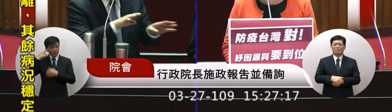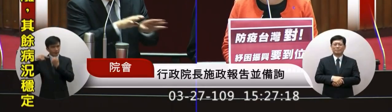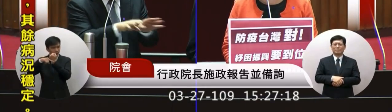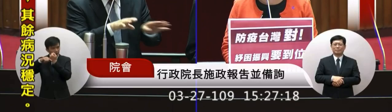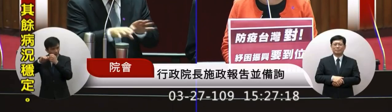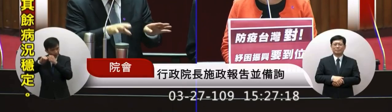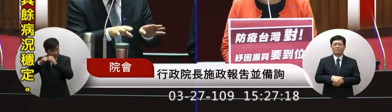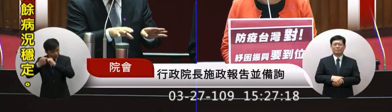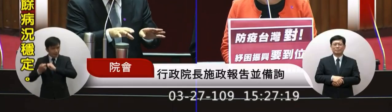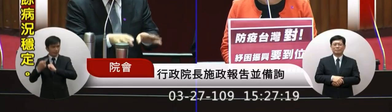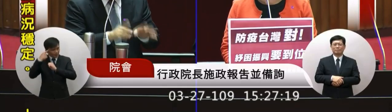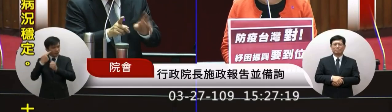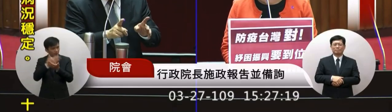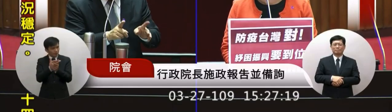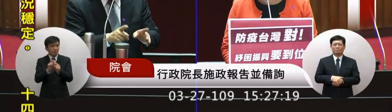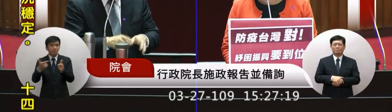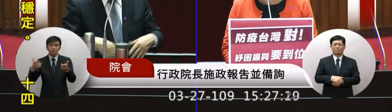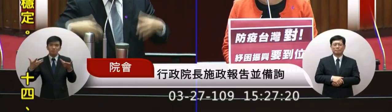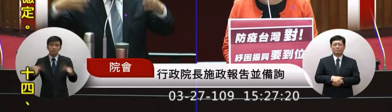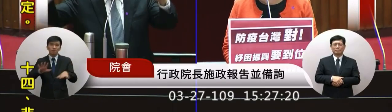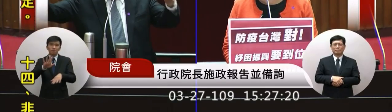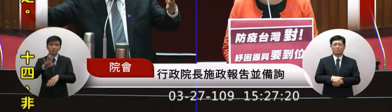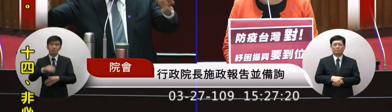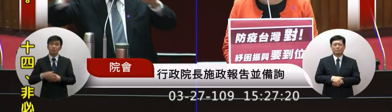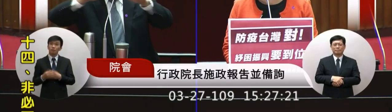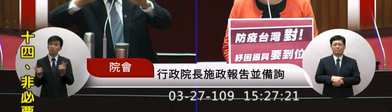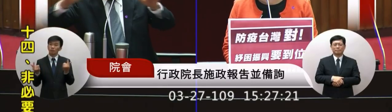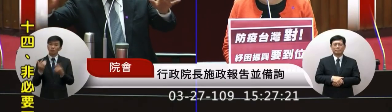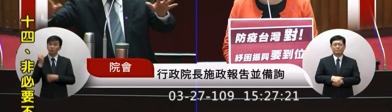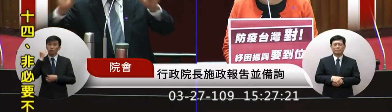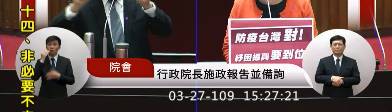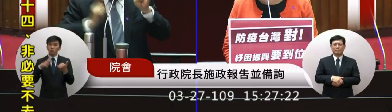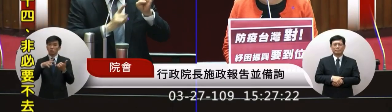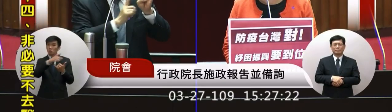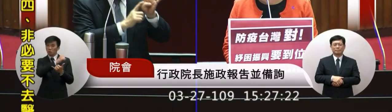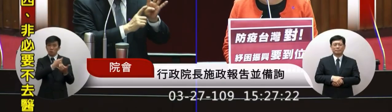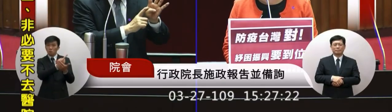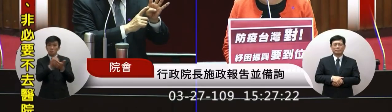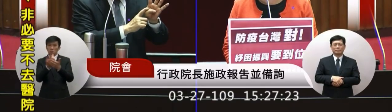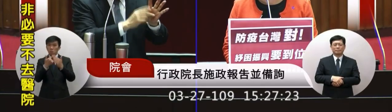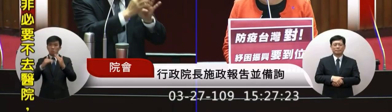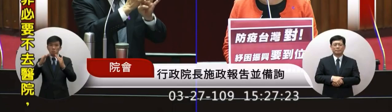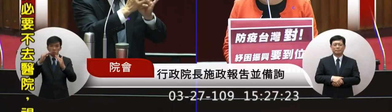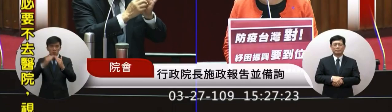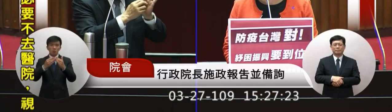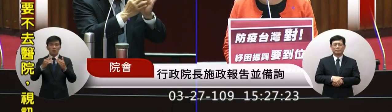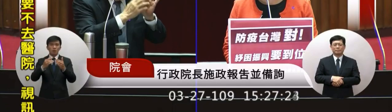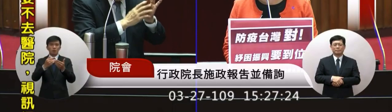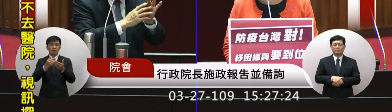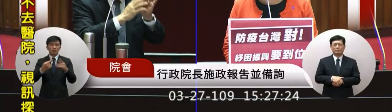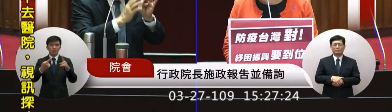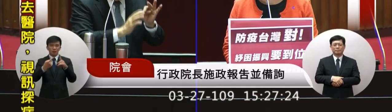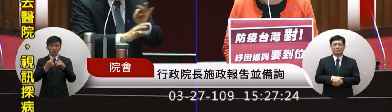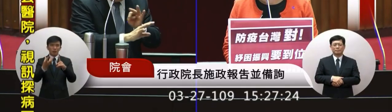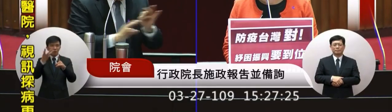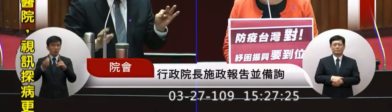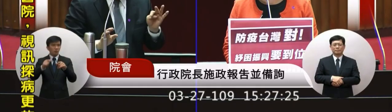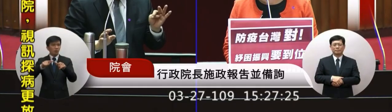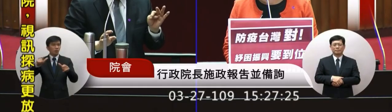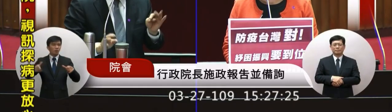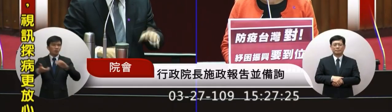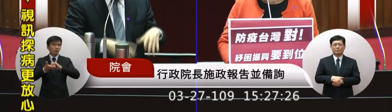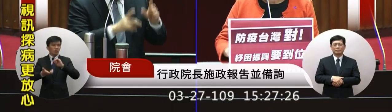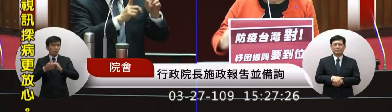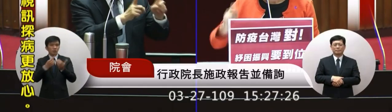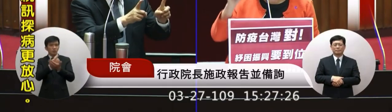都测量足侪种诶，就是比如讲，全国学校大小不一啦，啊人数不一，各方